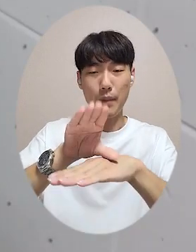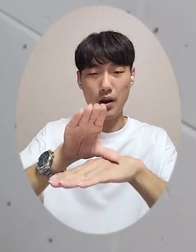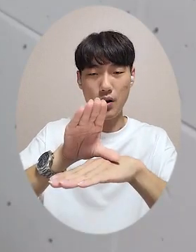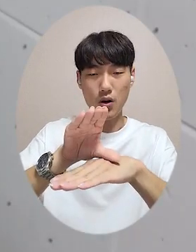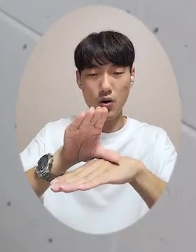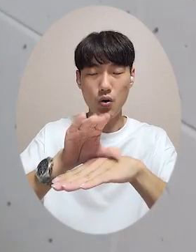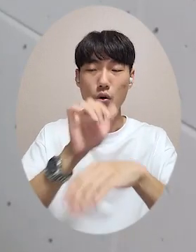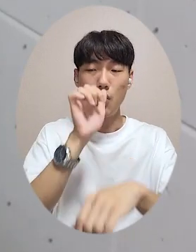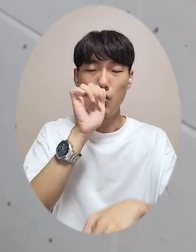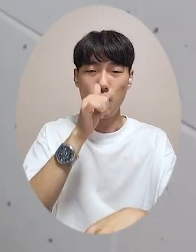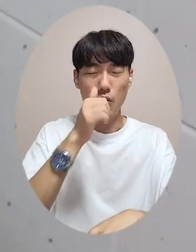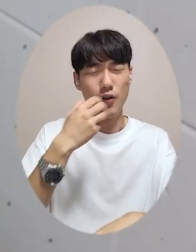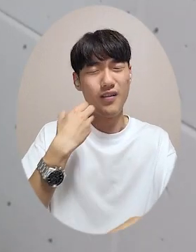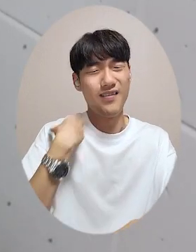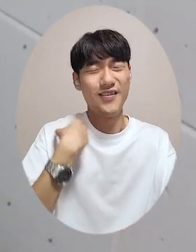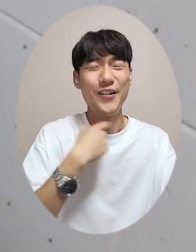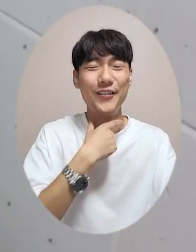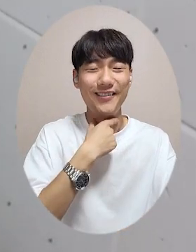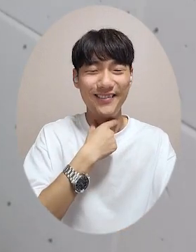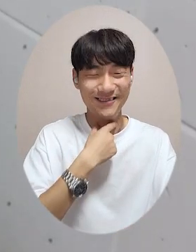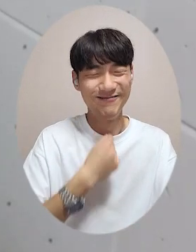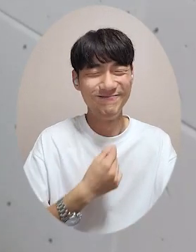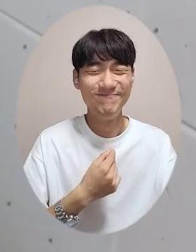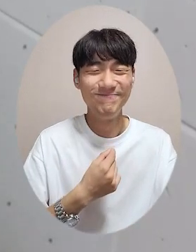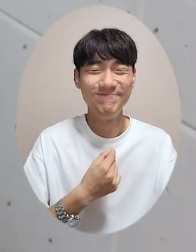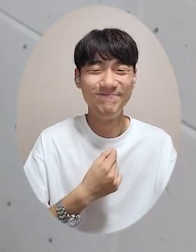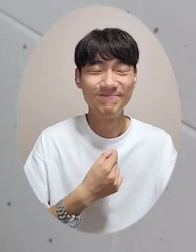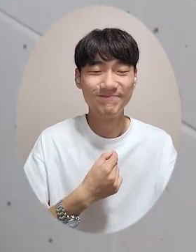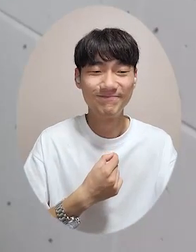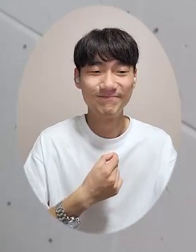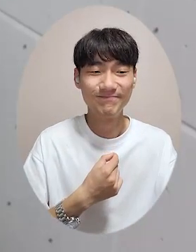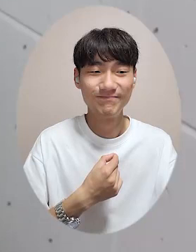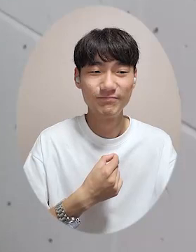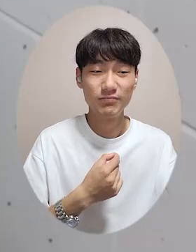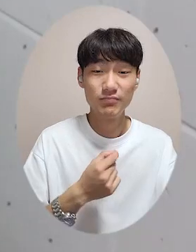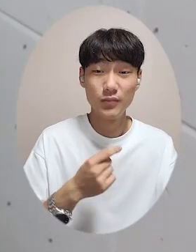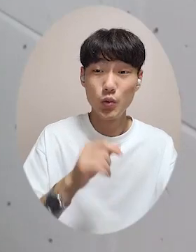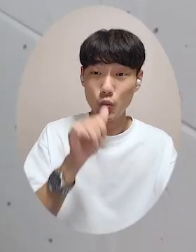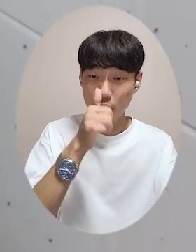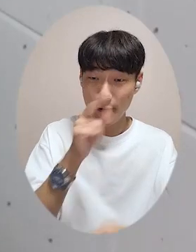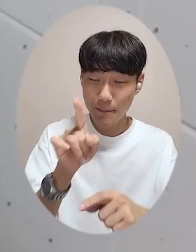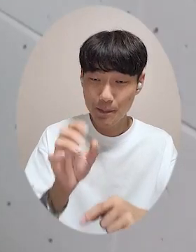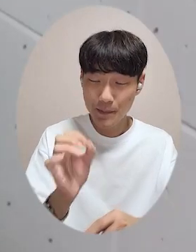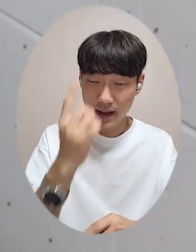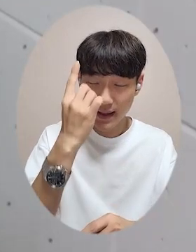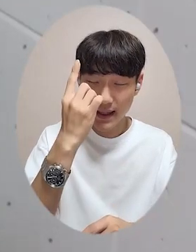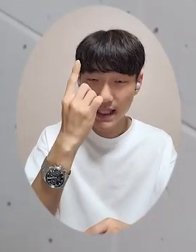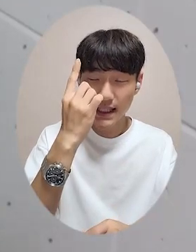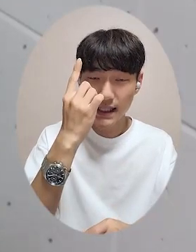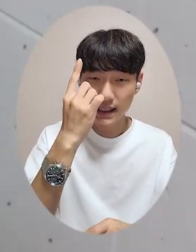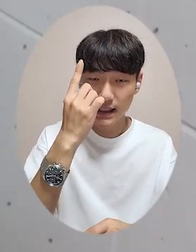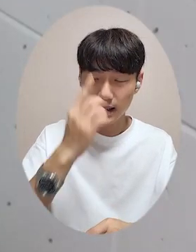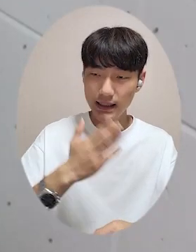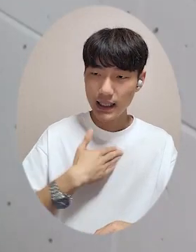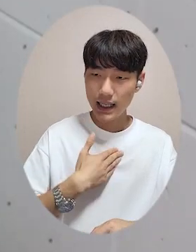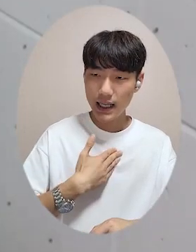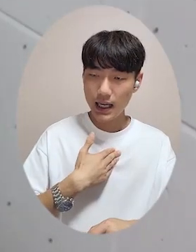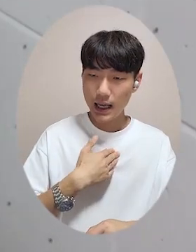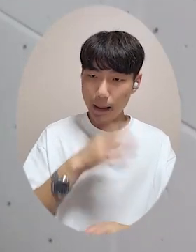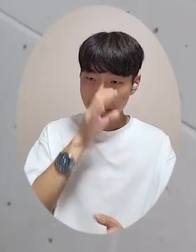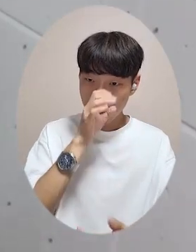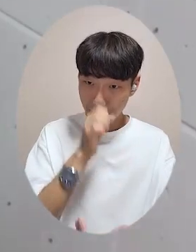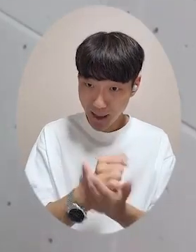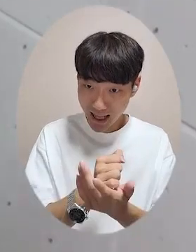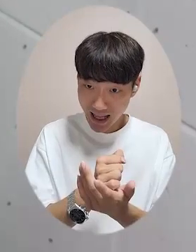방송 통역을 한번 해보고 싶어요. 이제 그 네. 계기로 이제 이게 나랑